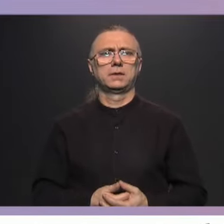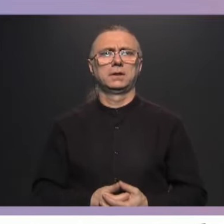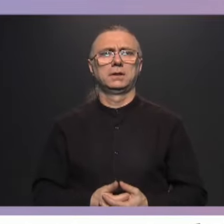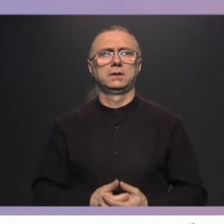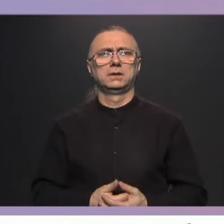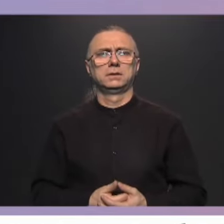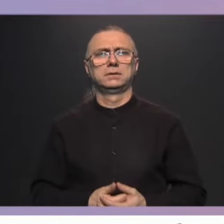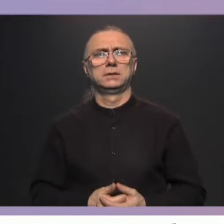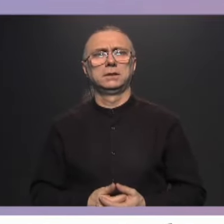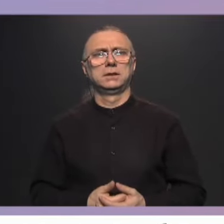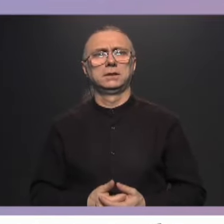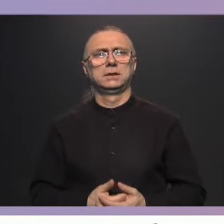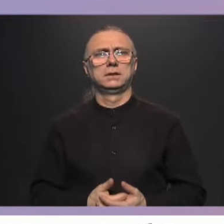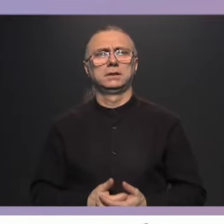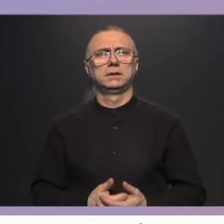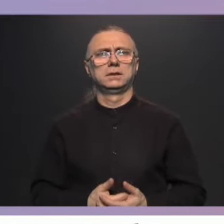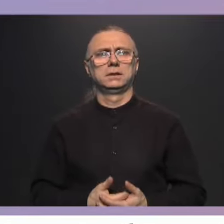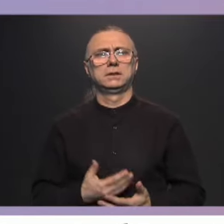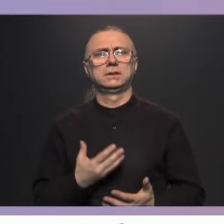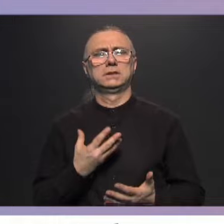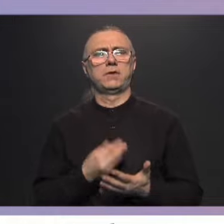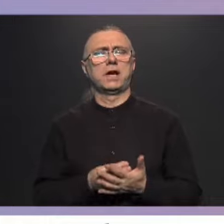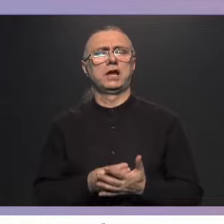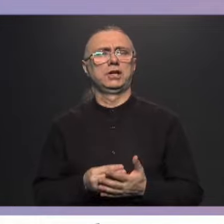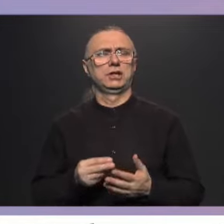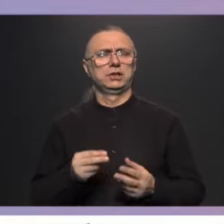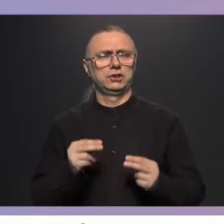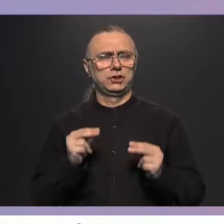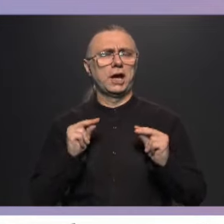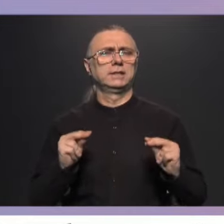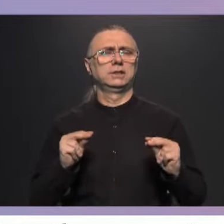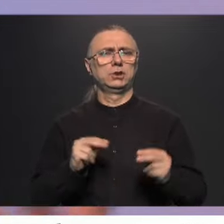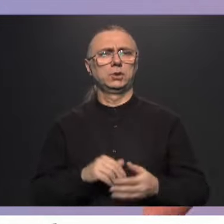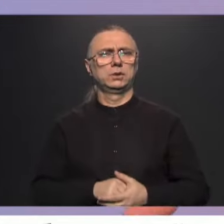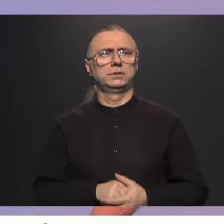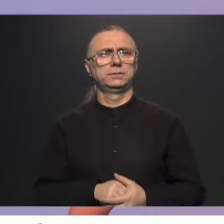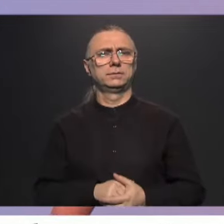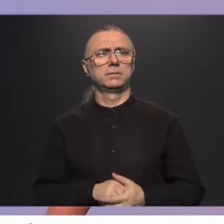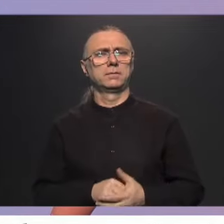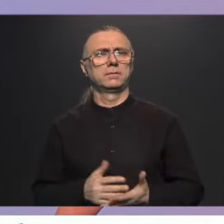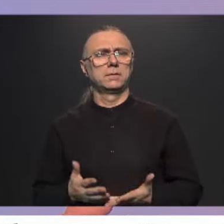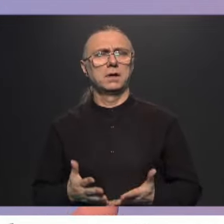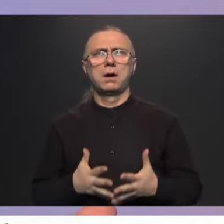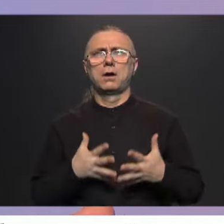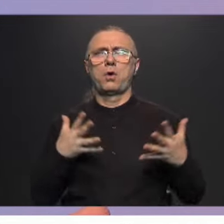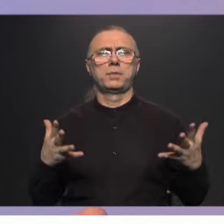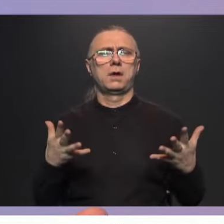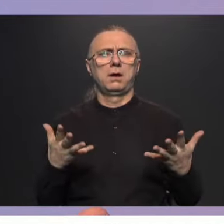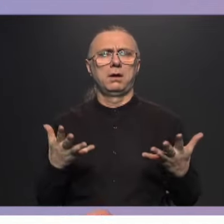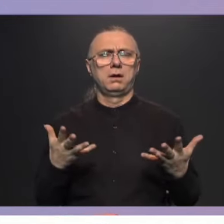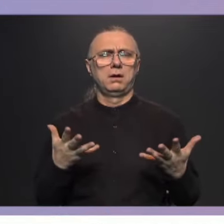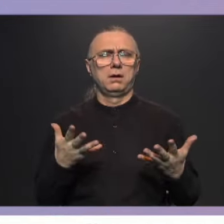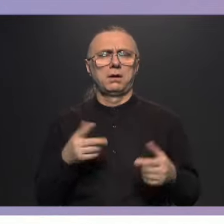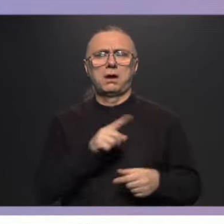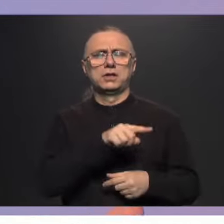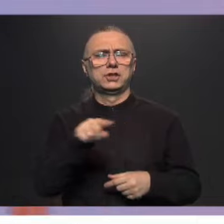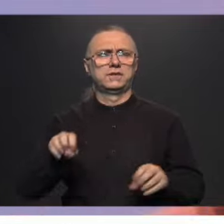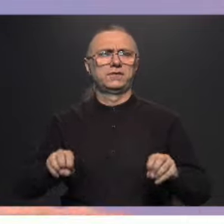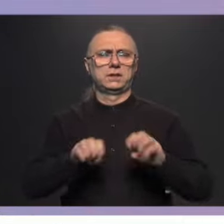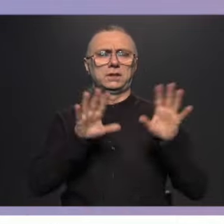свою так называемую, знаете, честь, наверное, огромное количество святых, которые подверглись бичеванию,